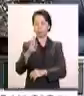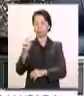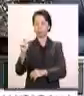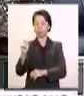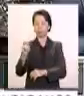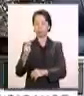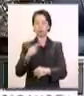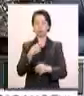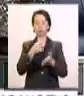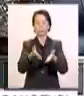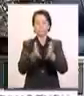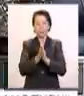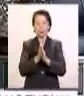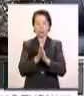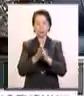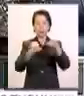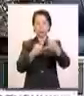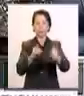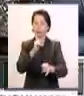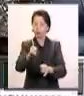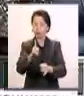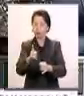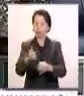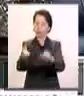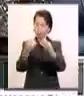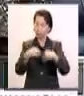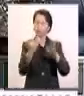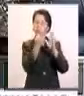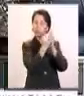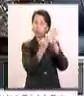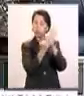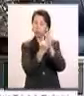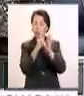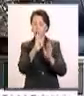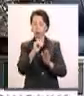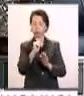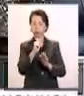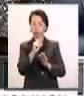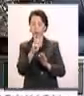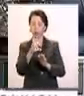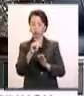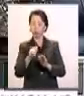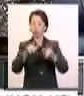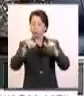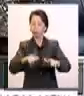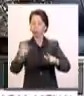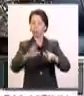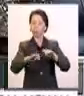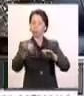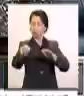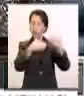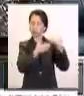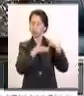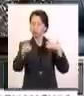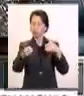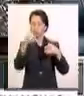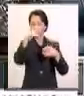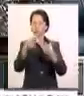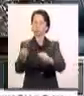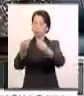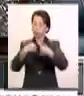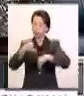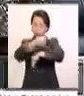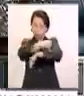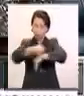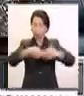agar khususnya Jabatan Agama untuk mengeluarkan satu fatwa yang mana terletak di bawah kementerian mereka untuk memberikan